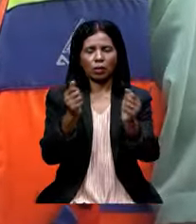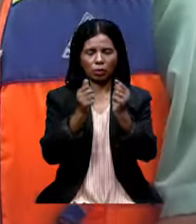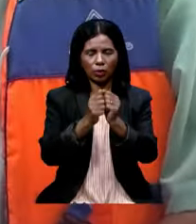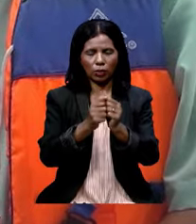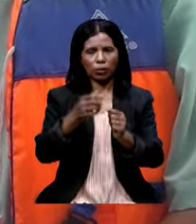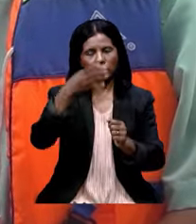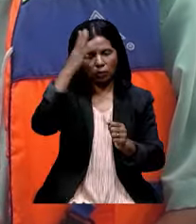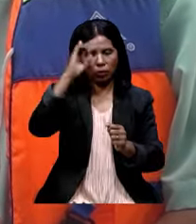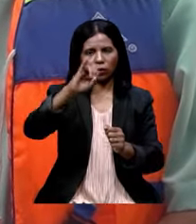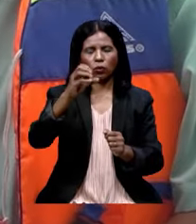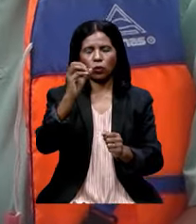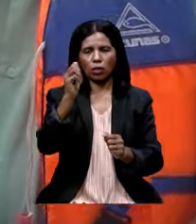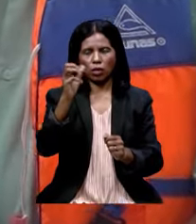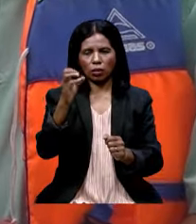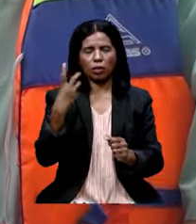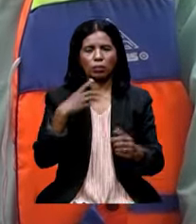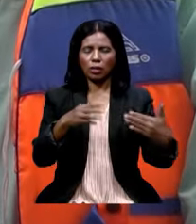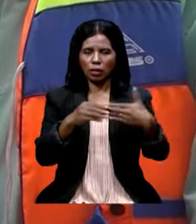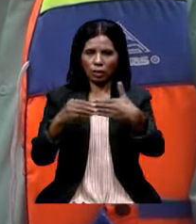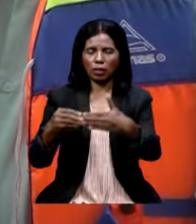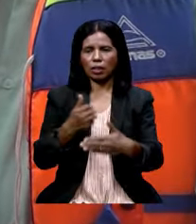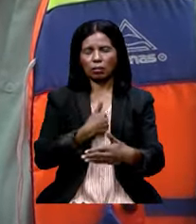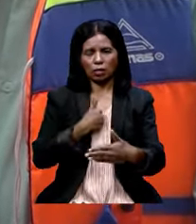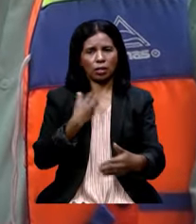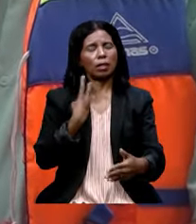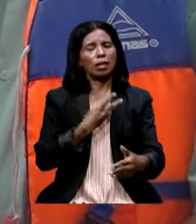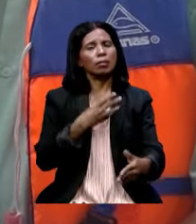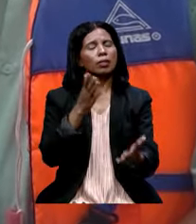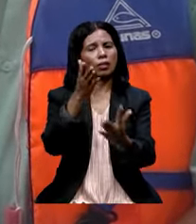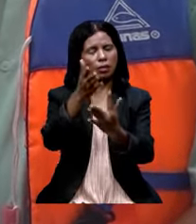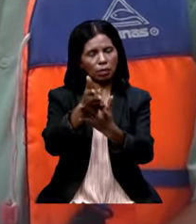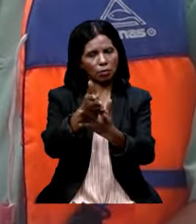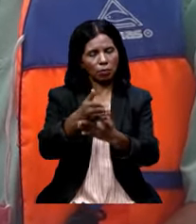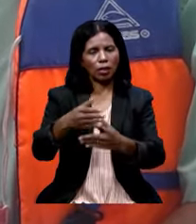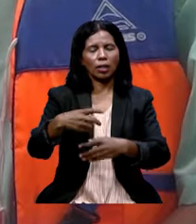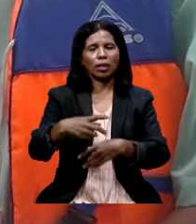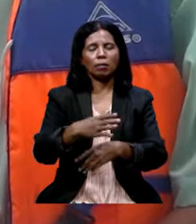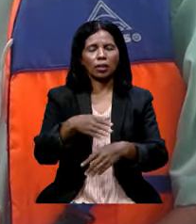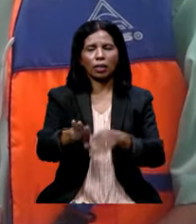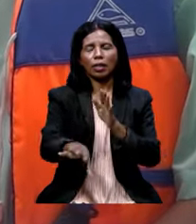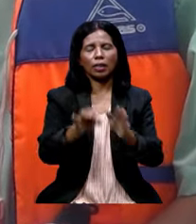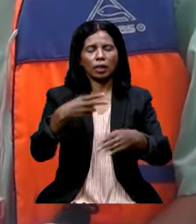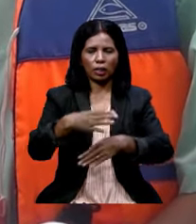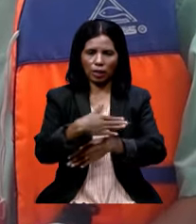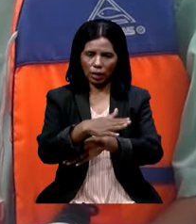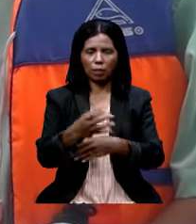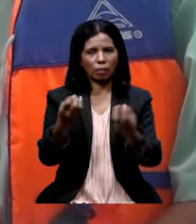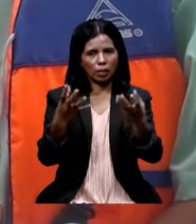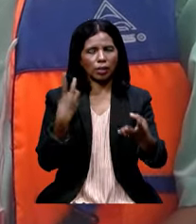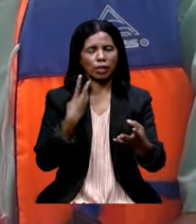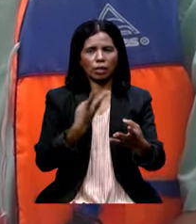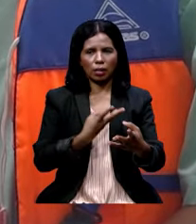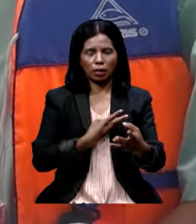Freitas ame organizan ame quando tama ba Lopes ke sana ame heta ikan barak ame ame ia kukat